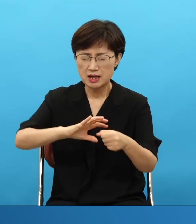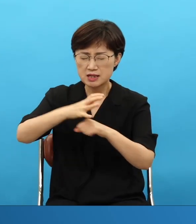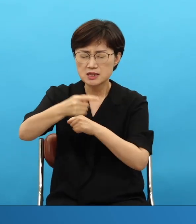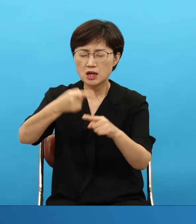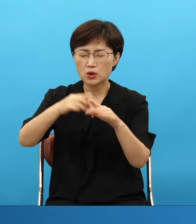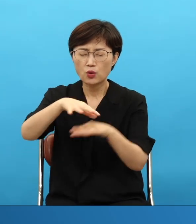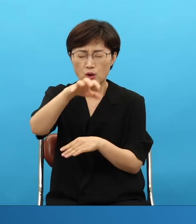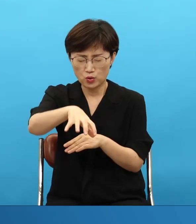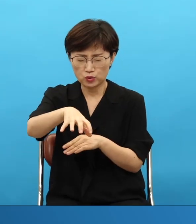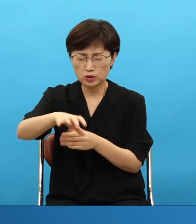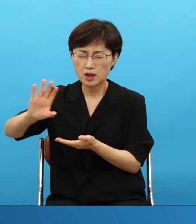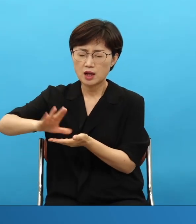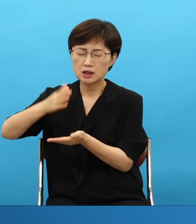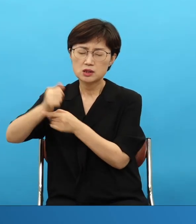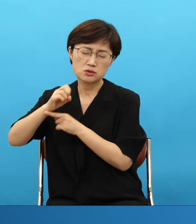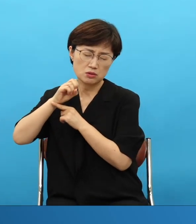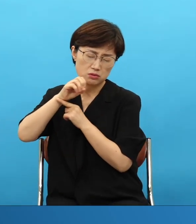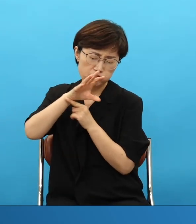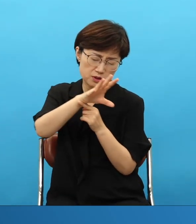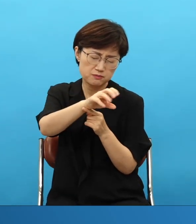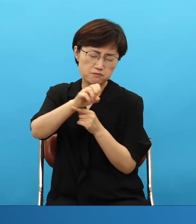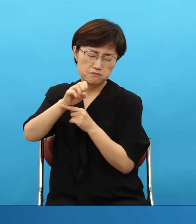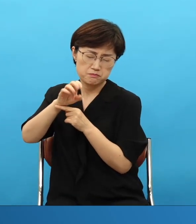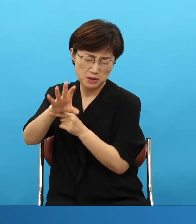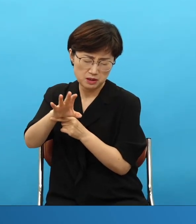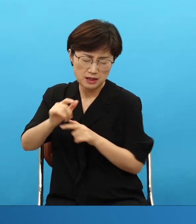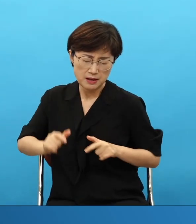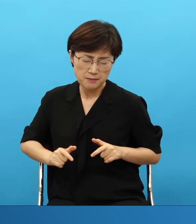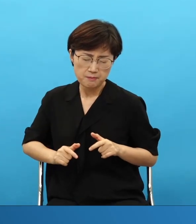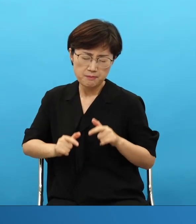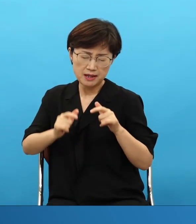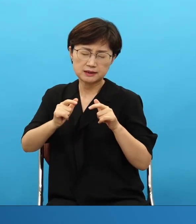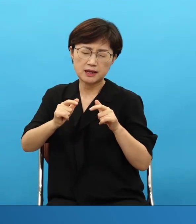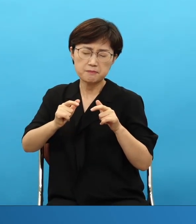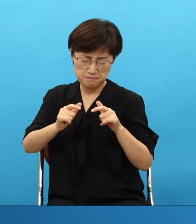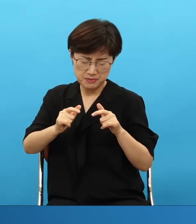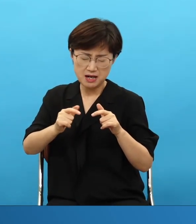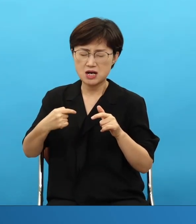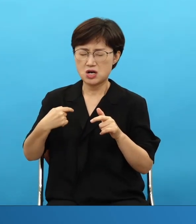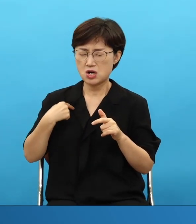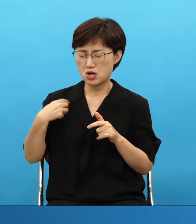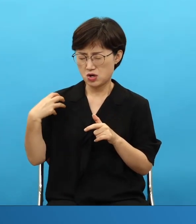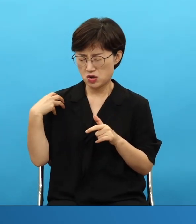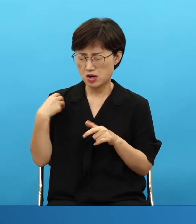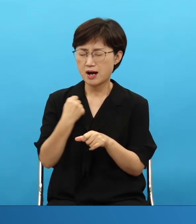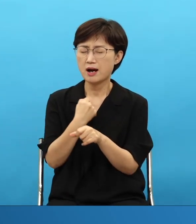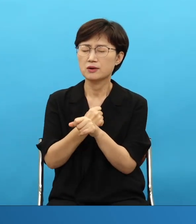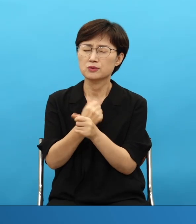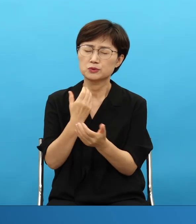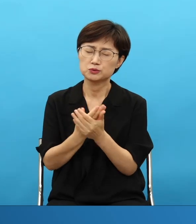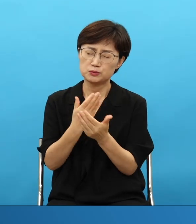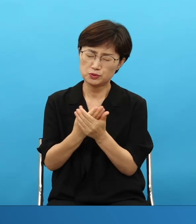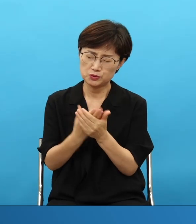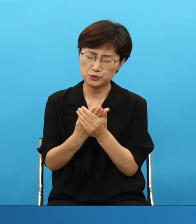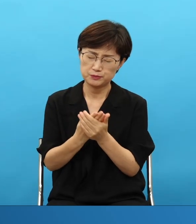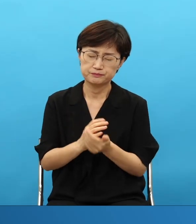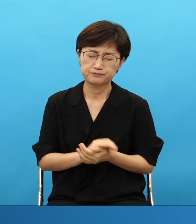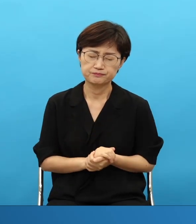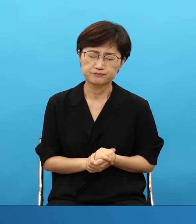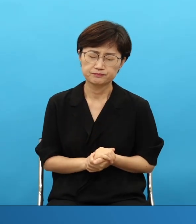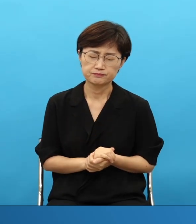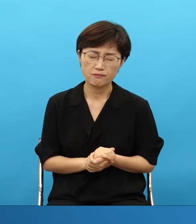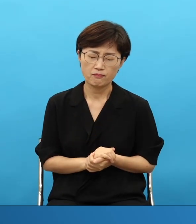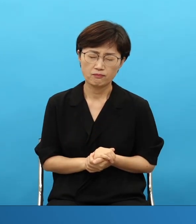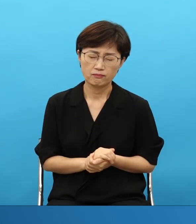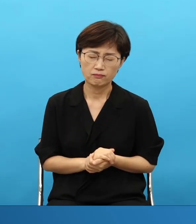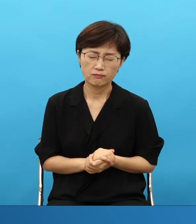빛을 비추는 복음의 망대가 되게 하옵소서. May we become the borders of light through the fields met with disaster, void of the gospel, and to the crumbled